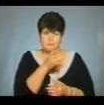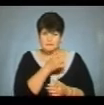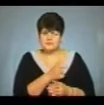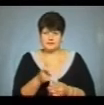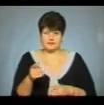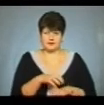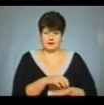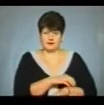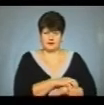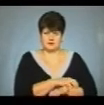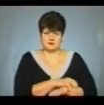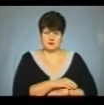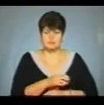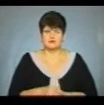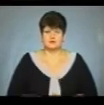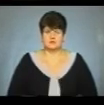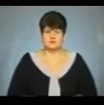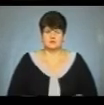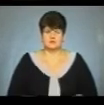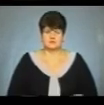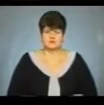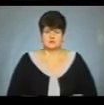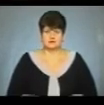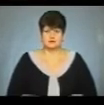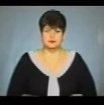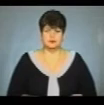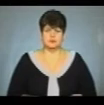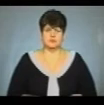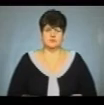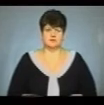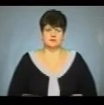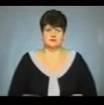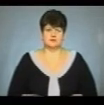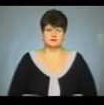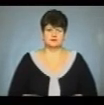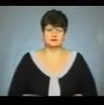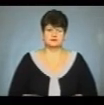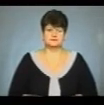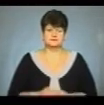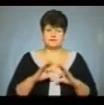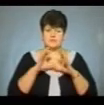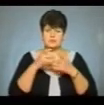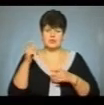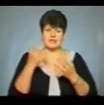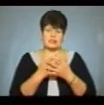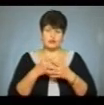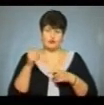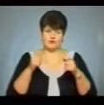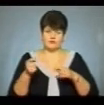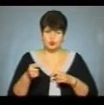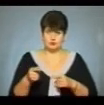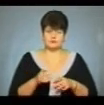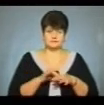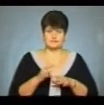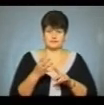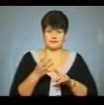радянської епохи. Діана Ярошенко, Оксана Галіяш. Новини на Суспільному. Тернопіль. Міжнародний кінофорум у Тернополі відбувається